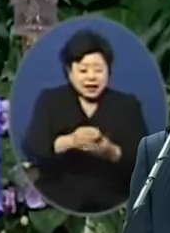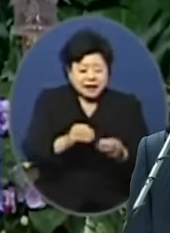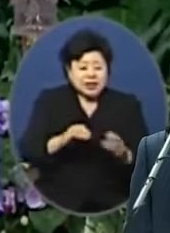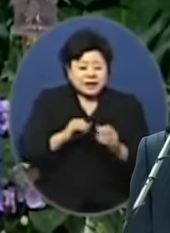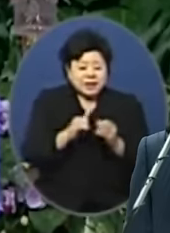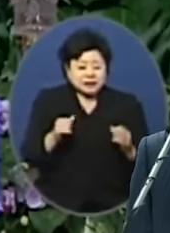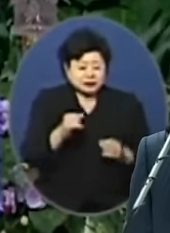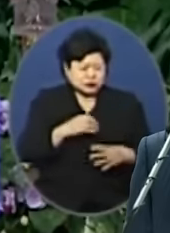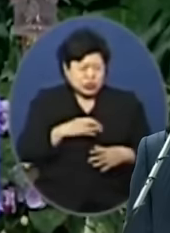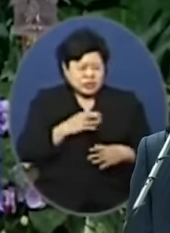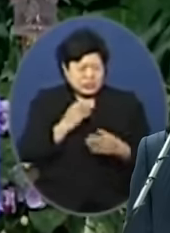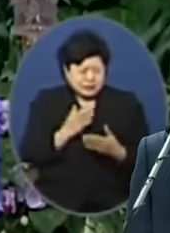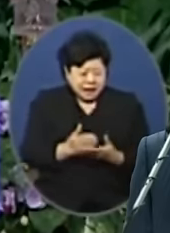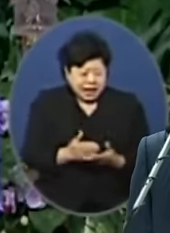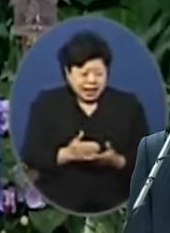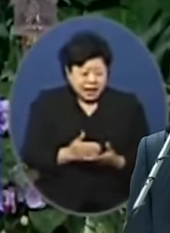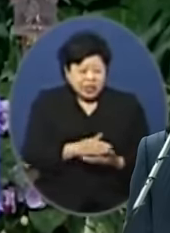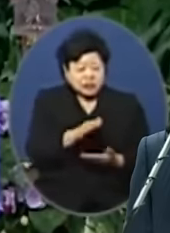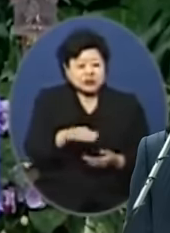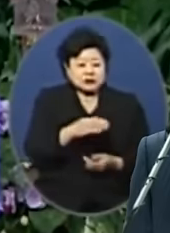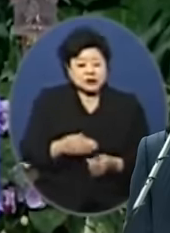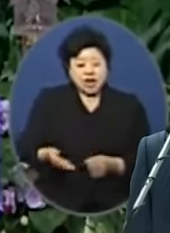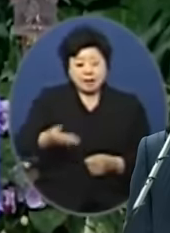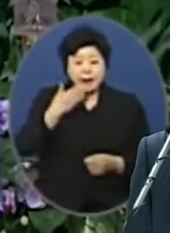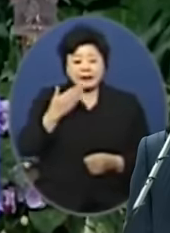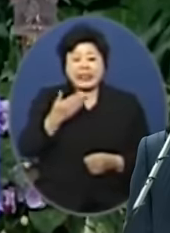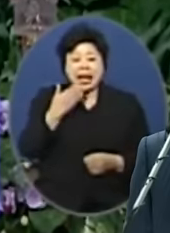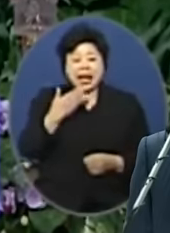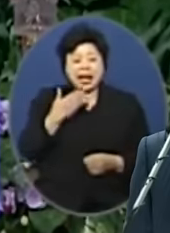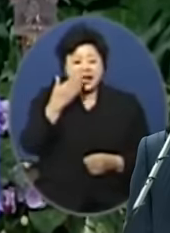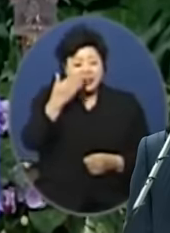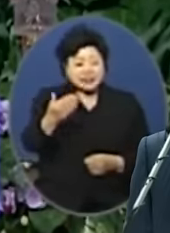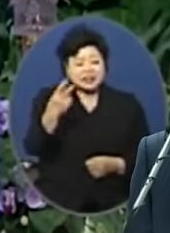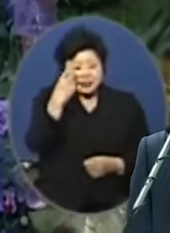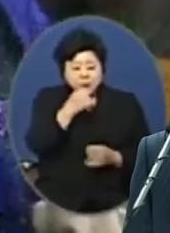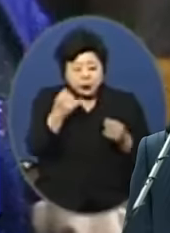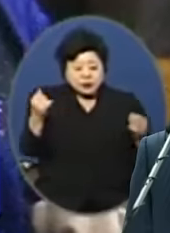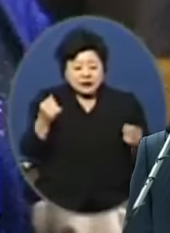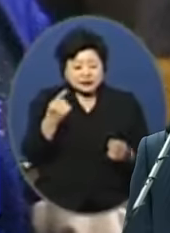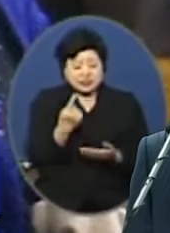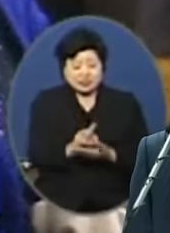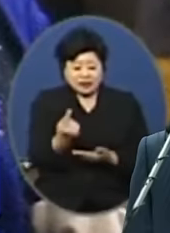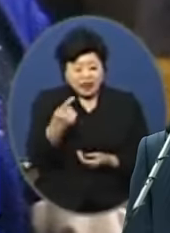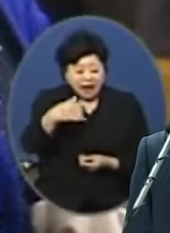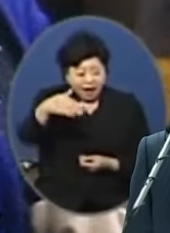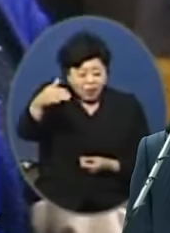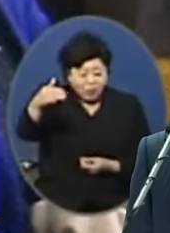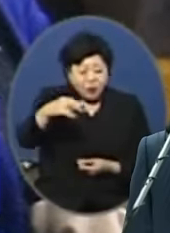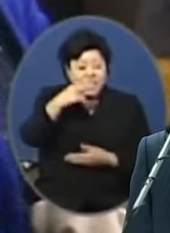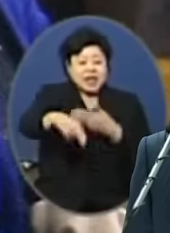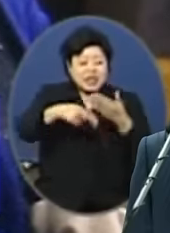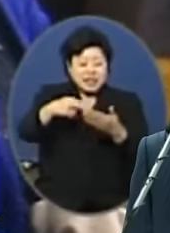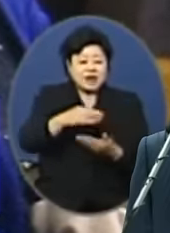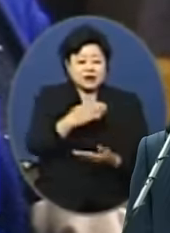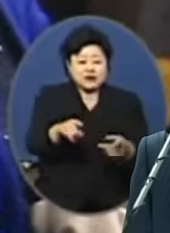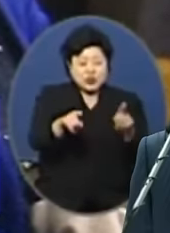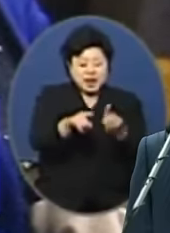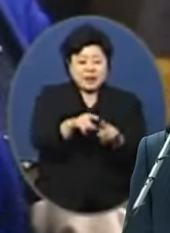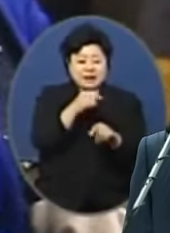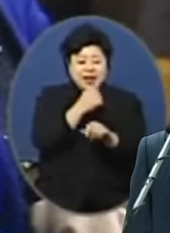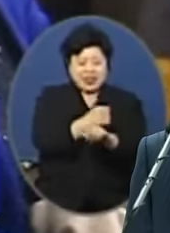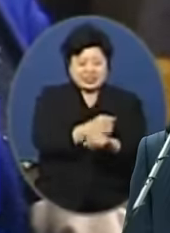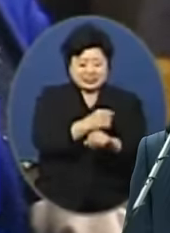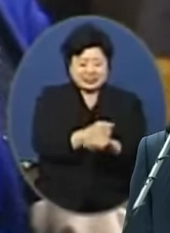그 땅 백성을 두려워하지 말라. 그들은 우리의 먹이라, 그들의 보호자는 그들에게서 떠났고 야훼는